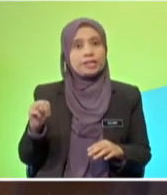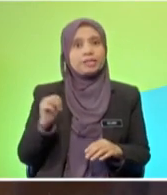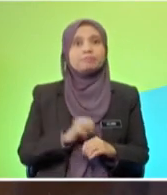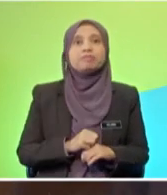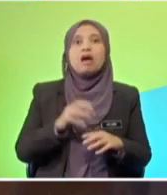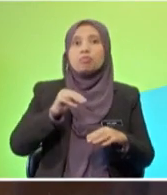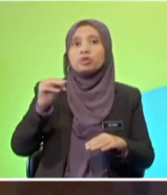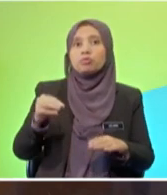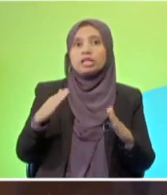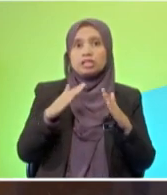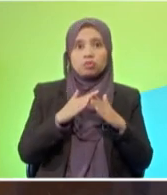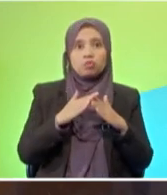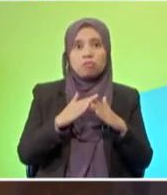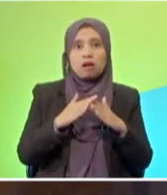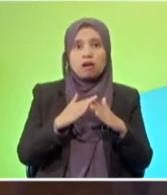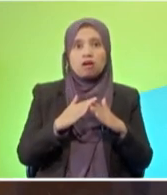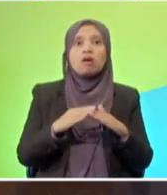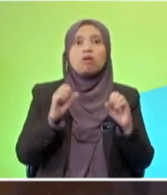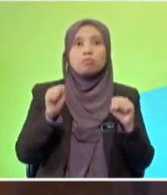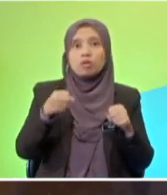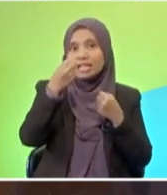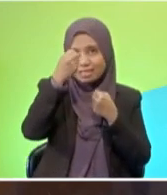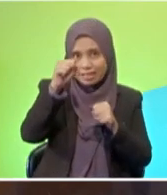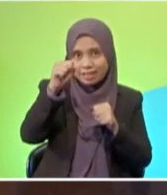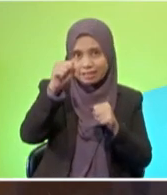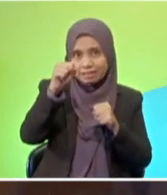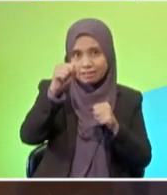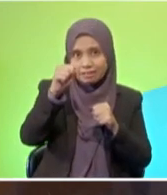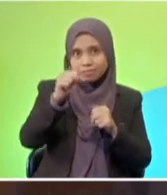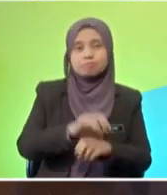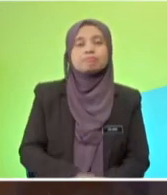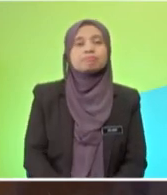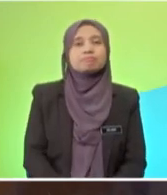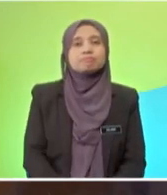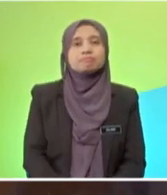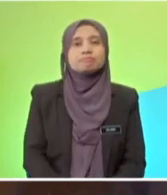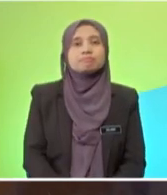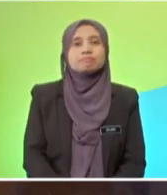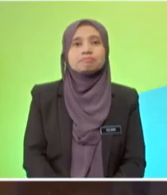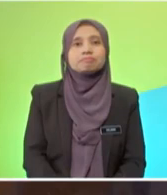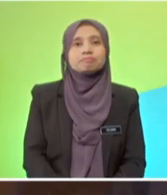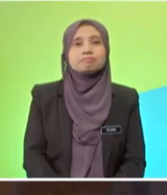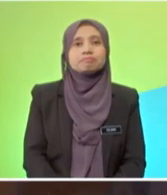murid-murid di rumah dan di studio murid-mudahan beberapa persoalan